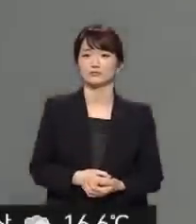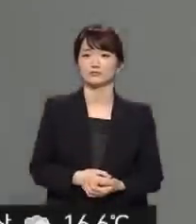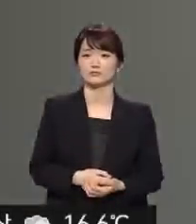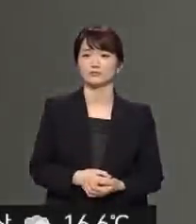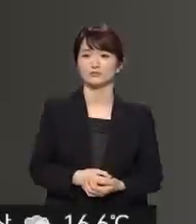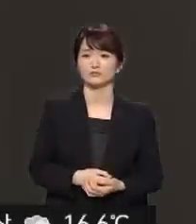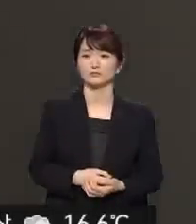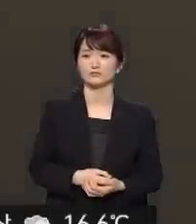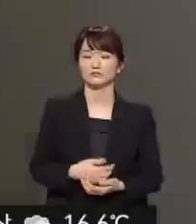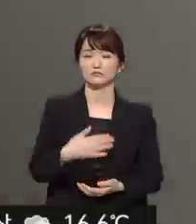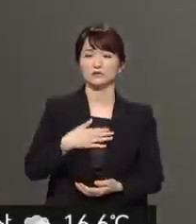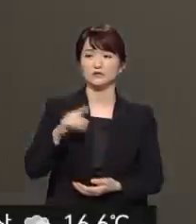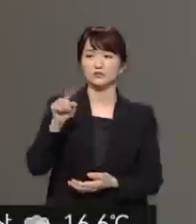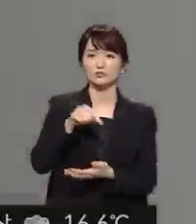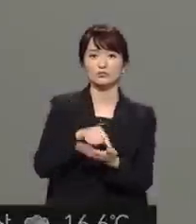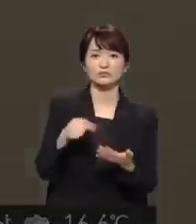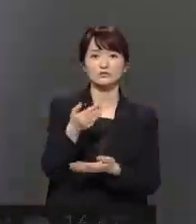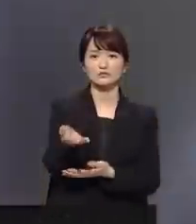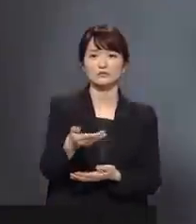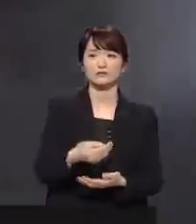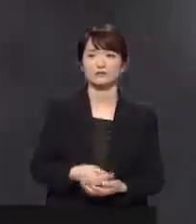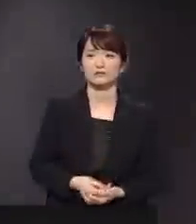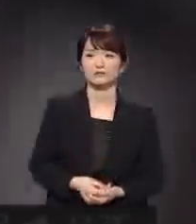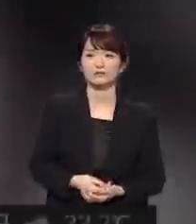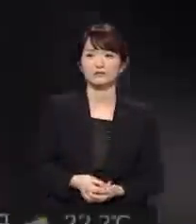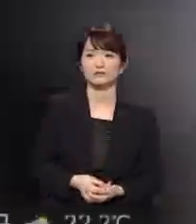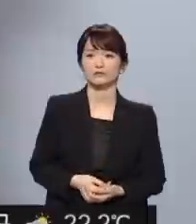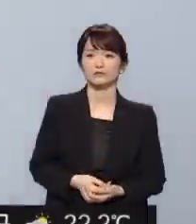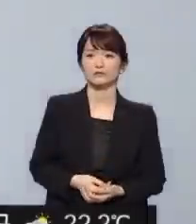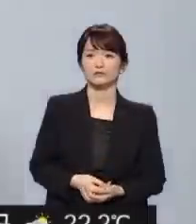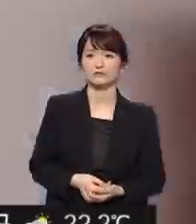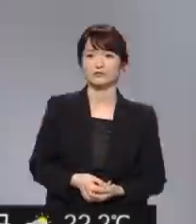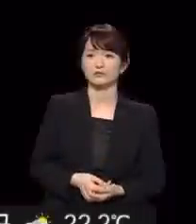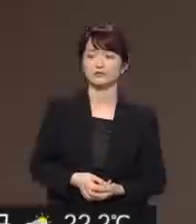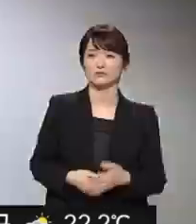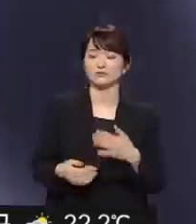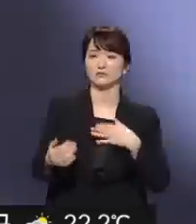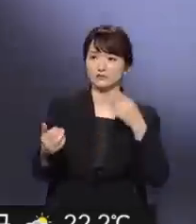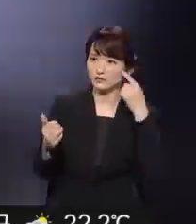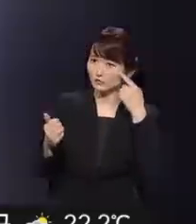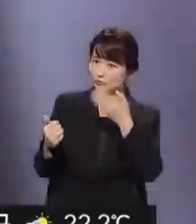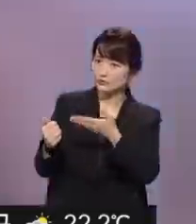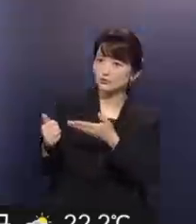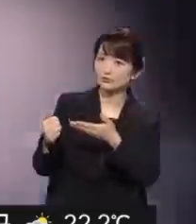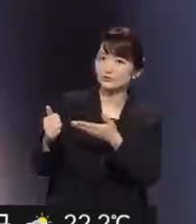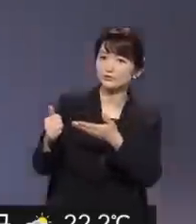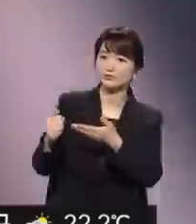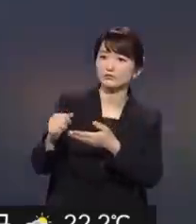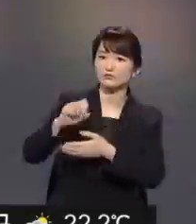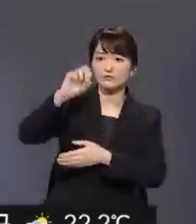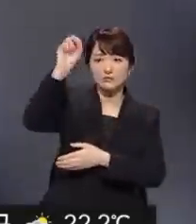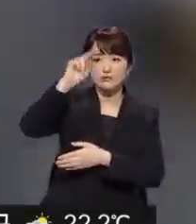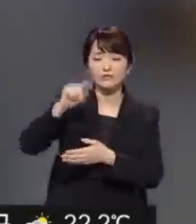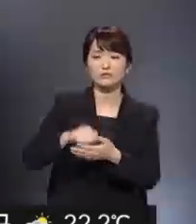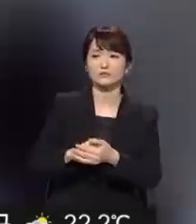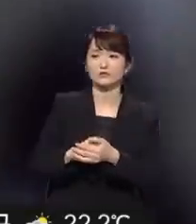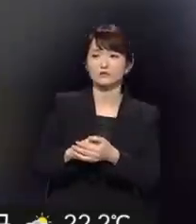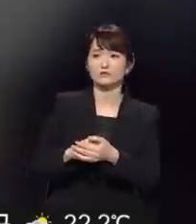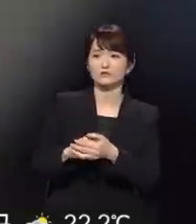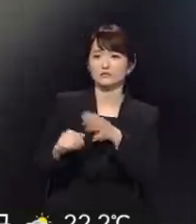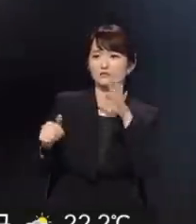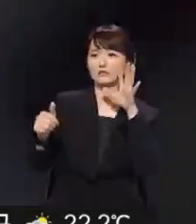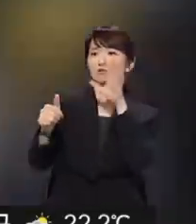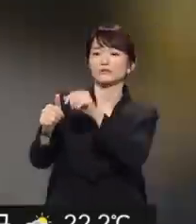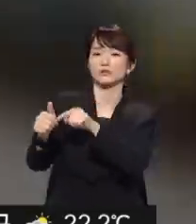왜 이렇게 나 진짜요? 제가 무슨 피해를 드렸는데요? 내가 그래서 물어보잖아요. 지금 쳤어요? 물어보잖아요. 지금